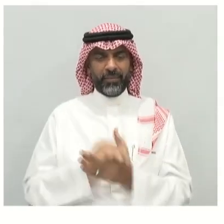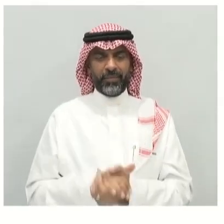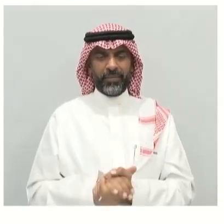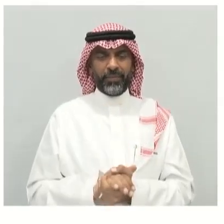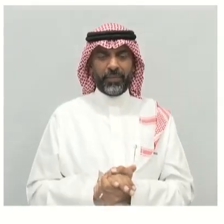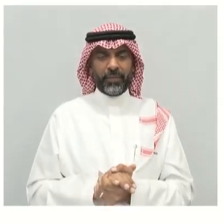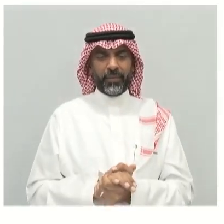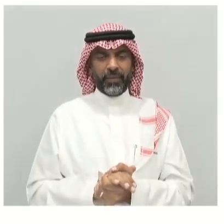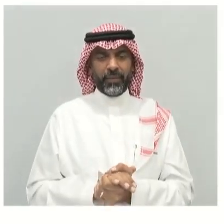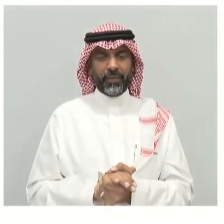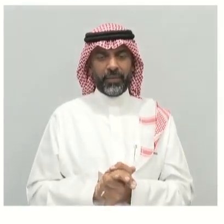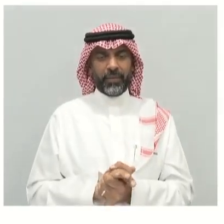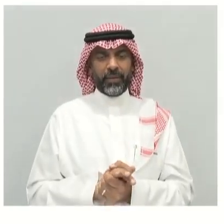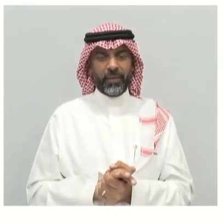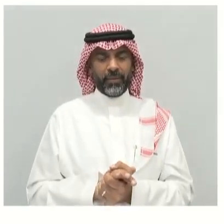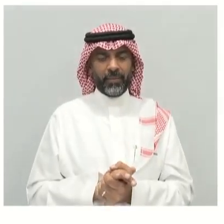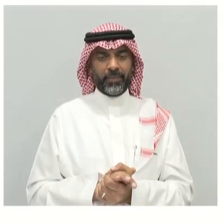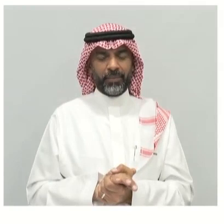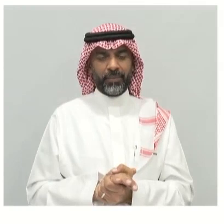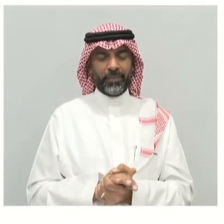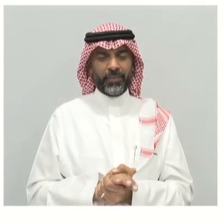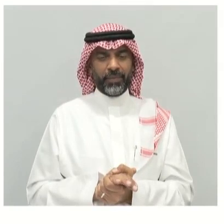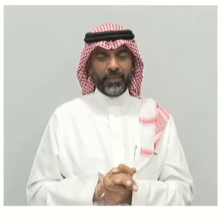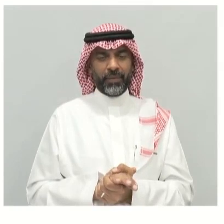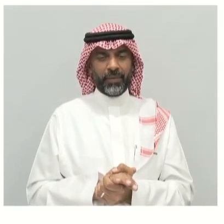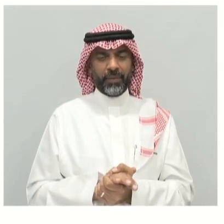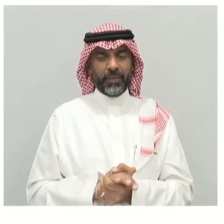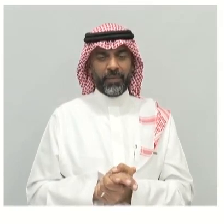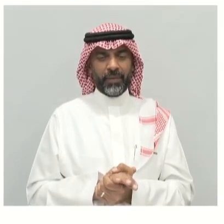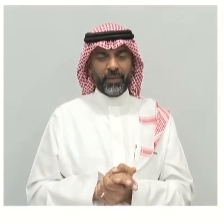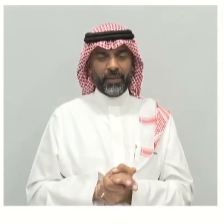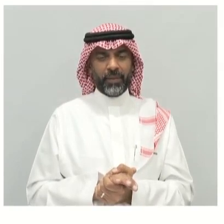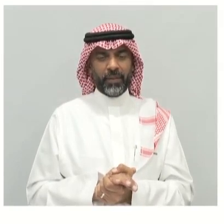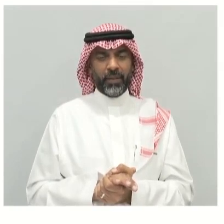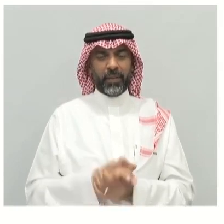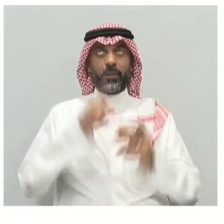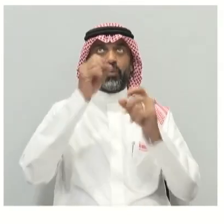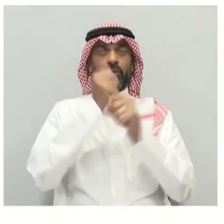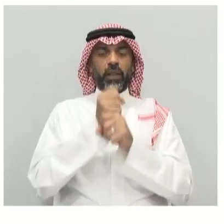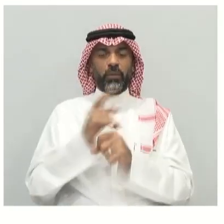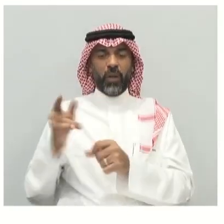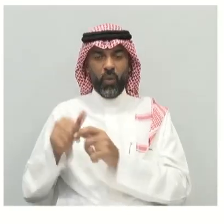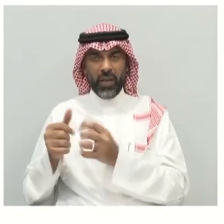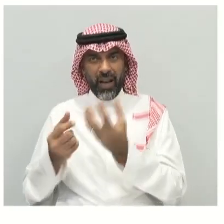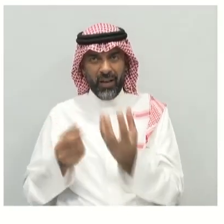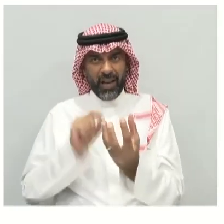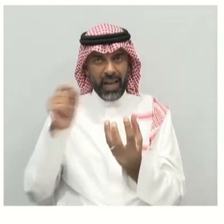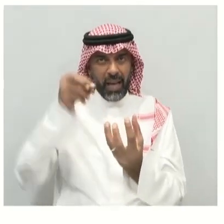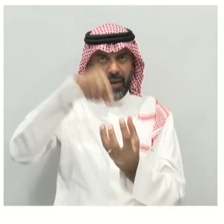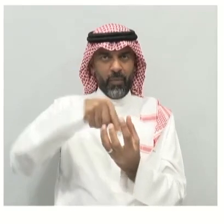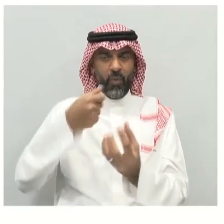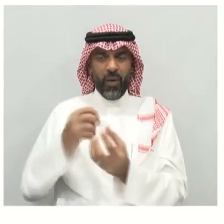مقلمه وصيص او استخدمنا هذه الاشياء لصنع او لعمل نباتات